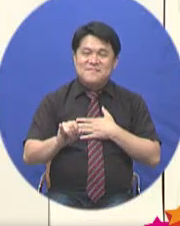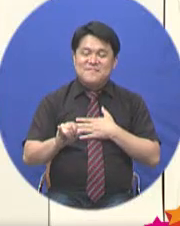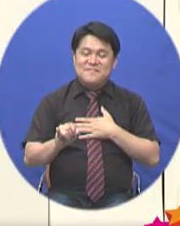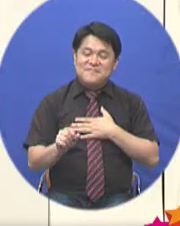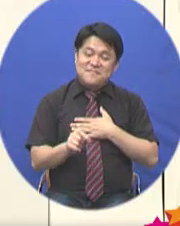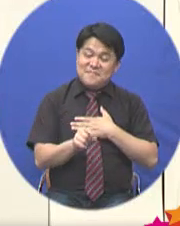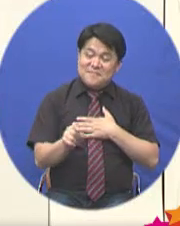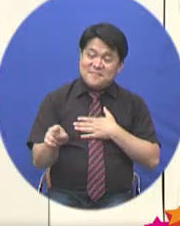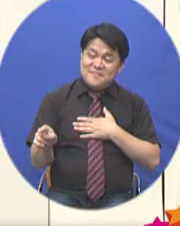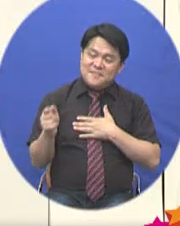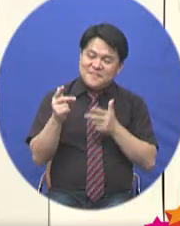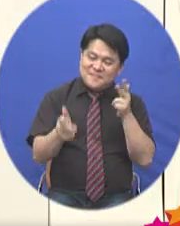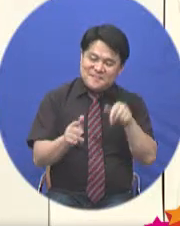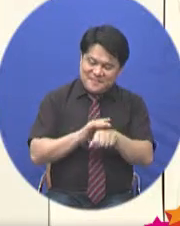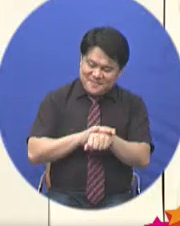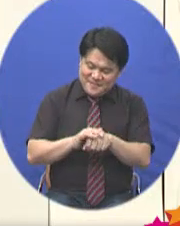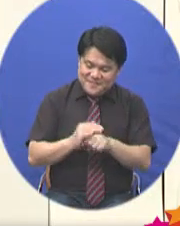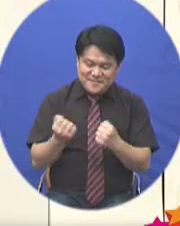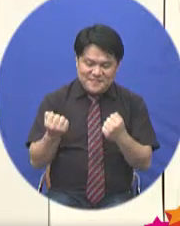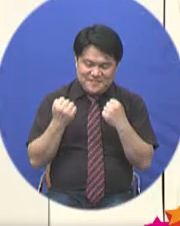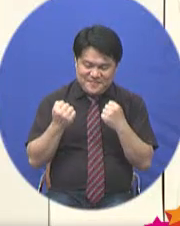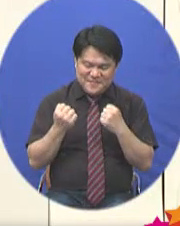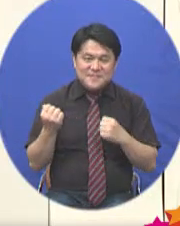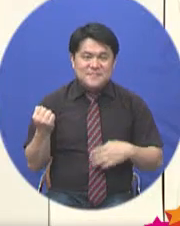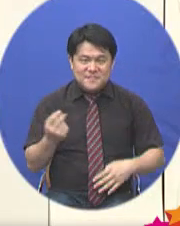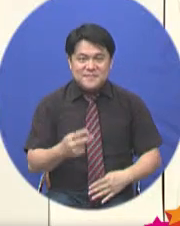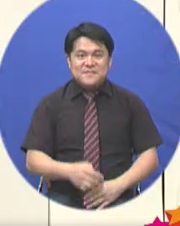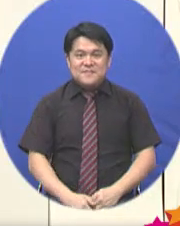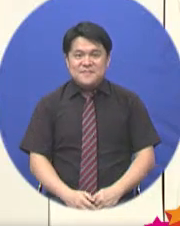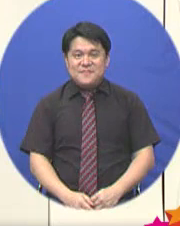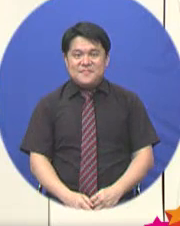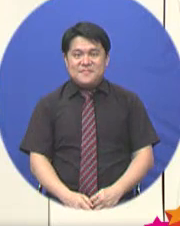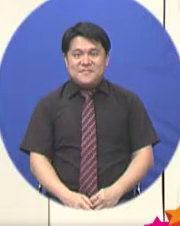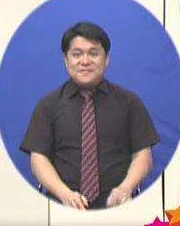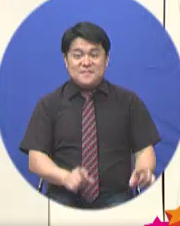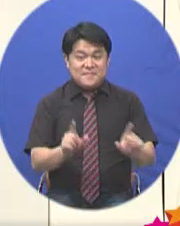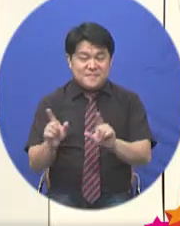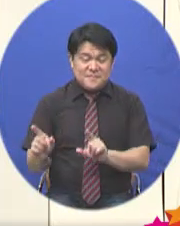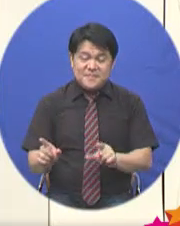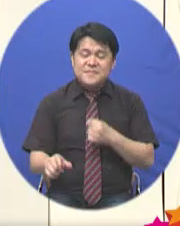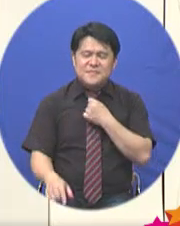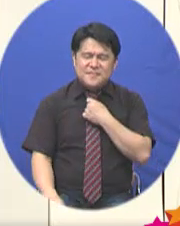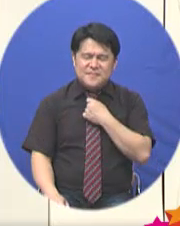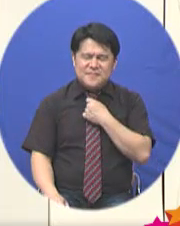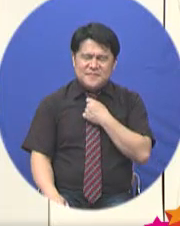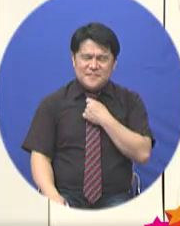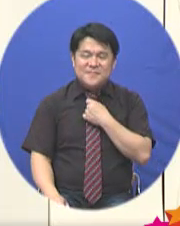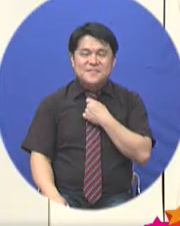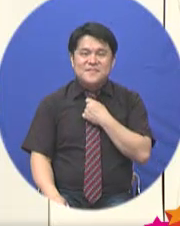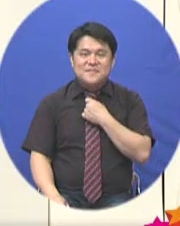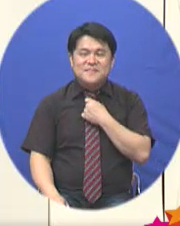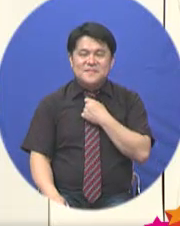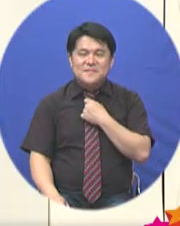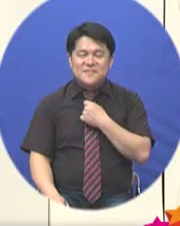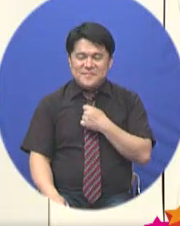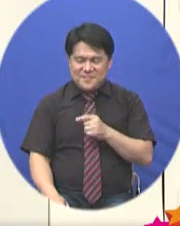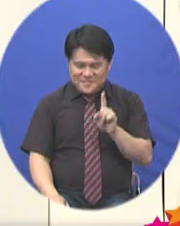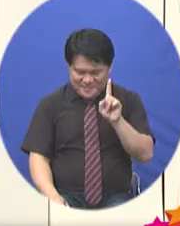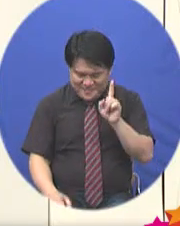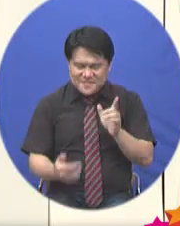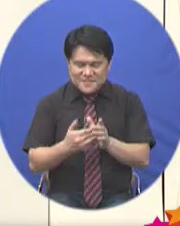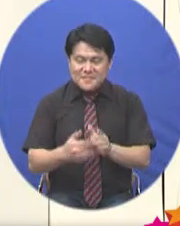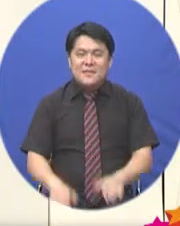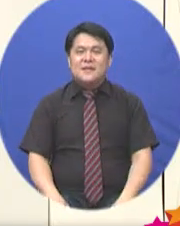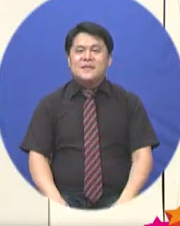자식들 그냥 사업 잘 되고 건강하고 이게 살면은 그게 만족이 아니겠어요? 오로지 맞아요.